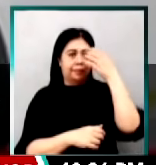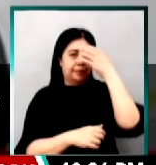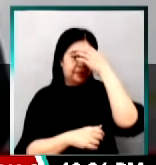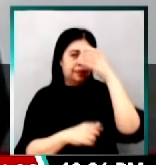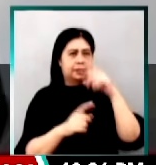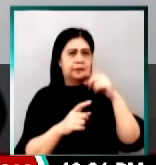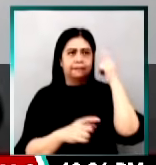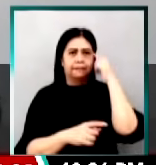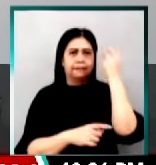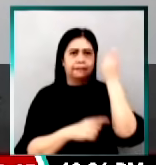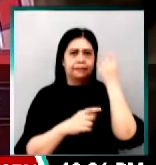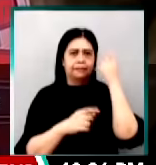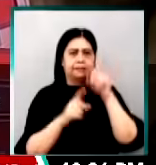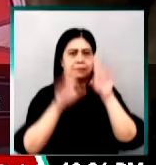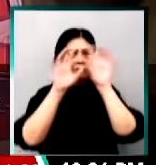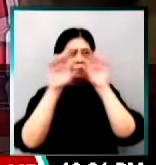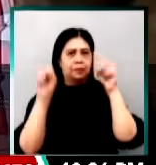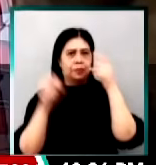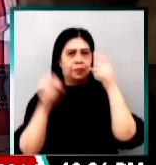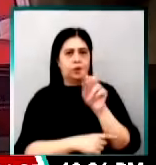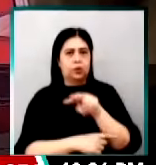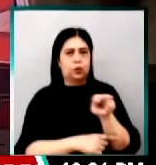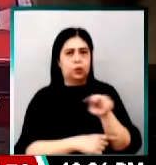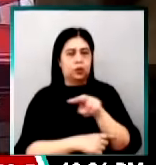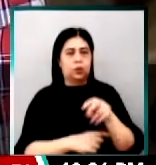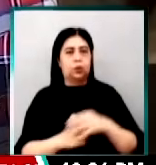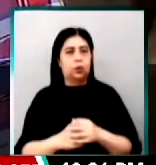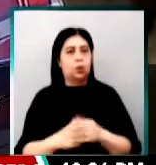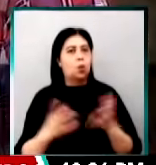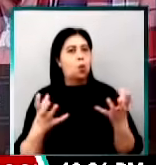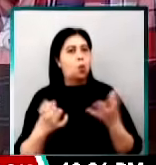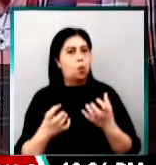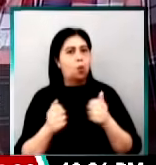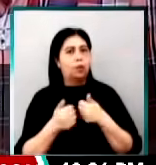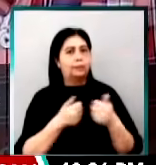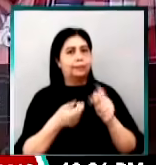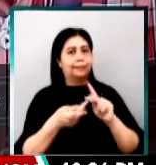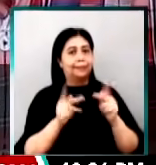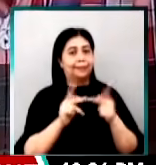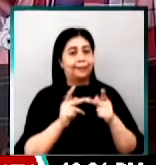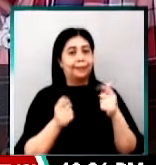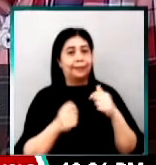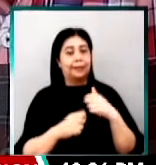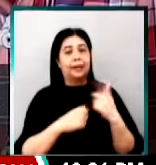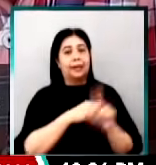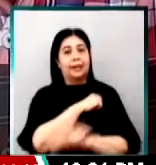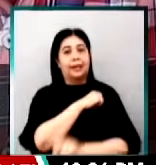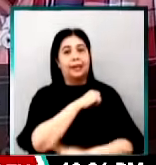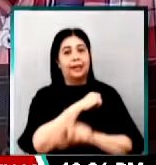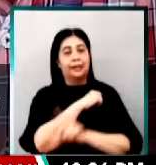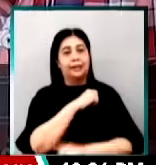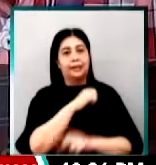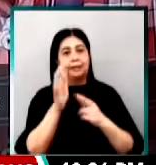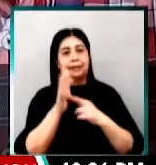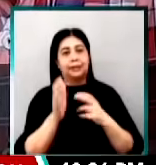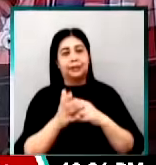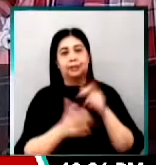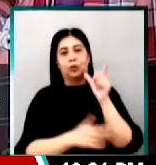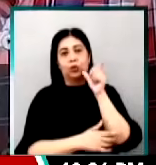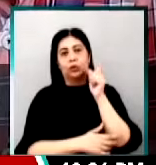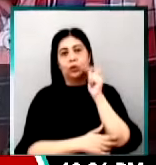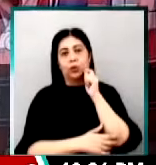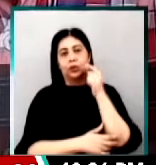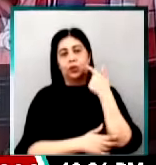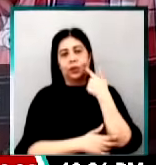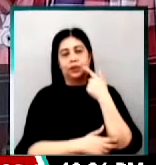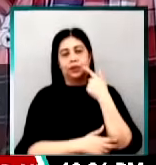tumakbong Pangulo sa 2022. Gusto raw niya maging running mate si later Representative Lucy Torres Gomez. Tinanong na daw niya ang